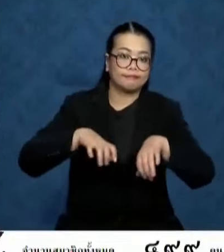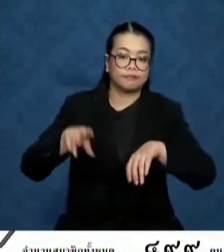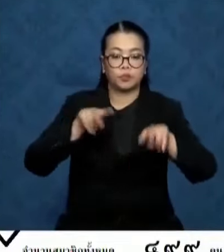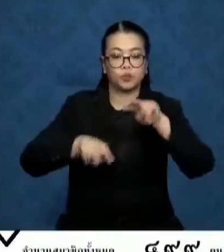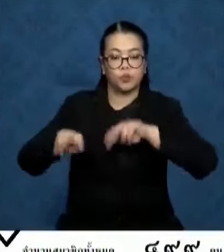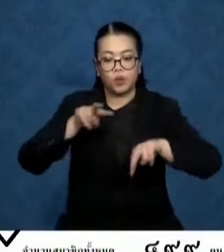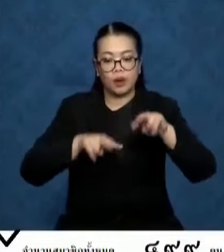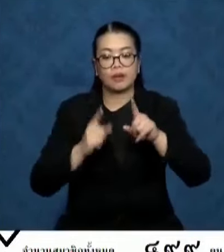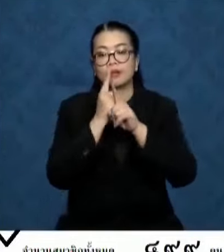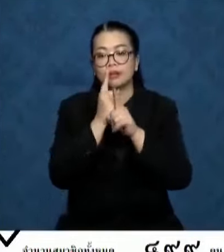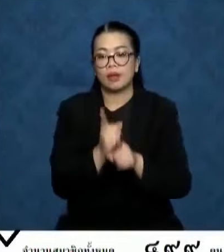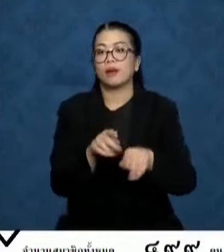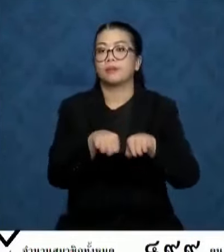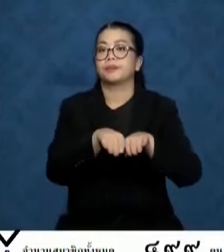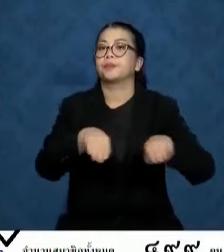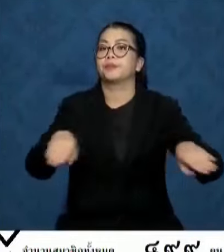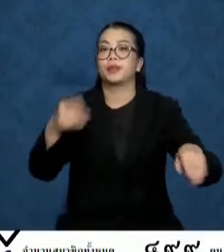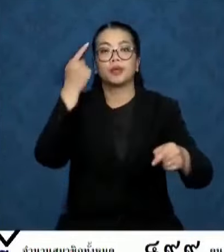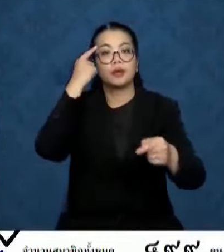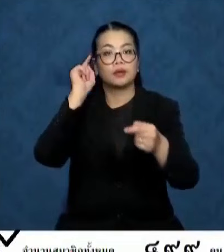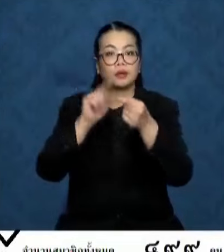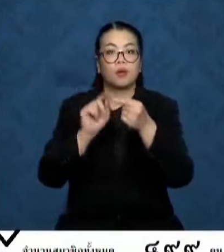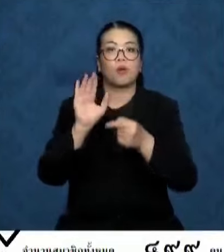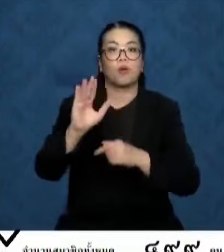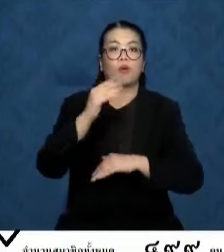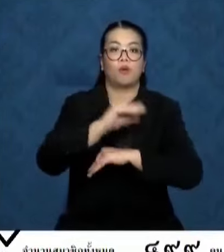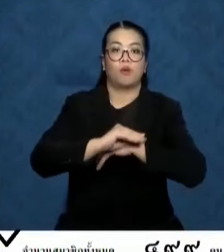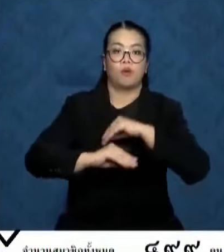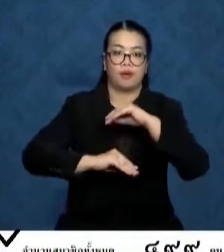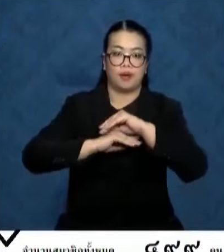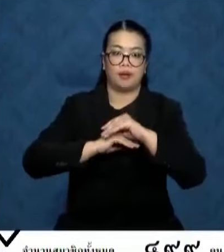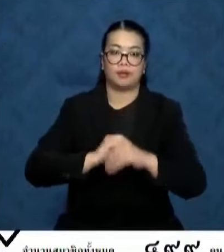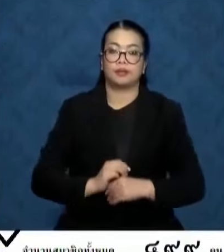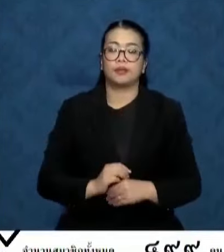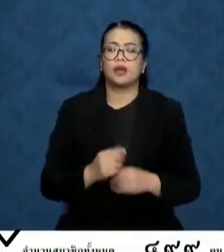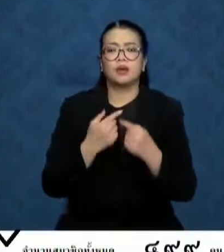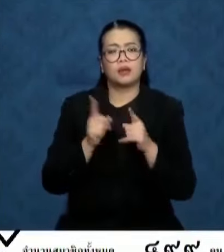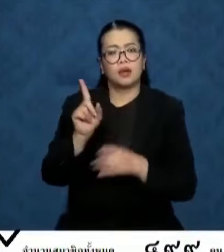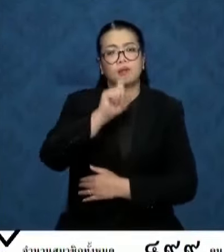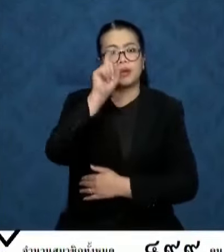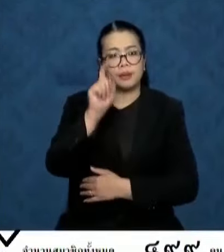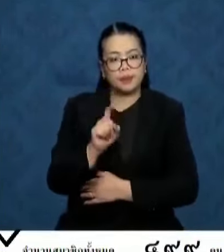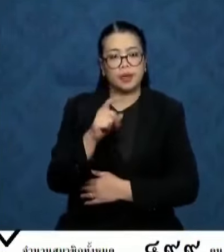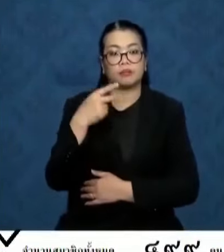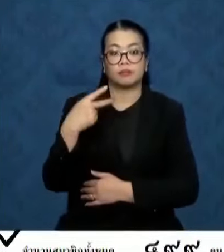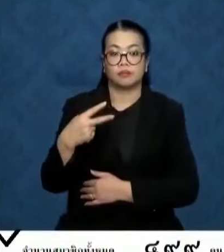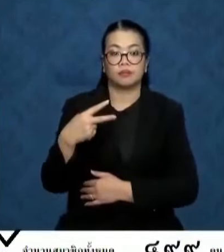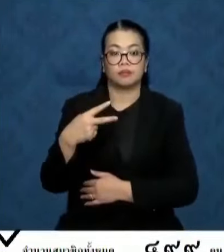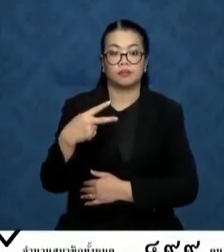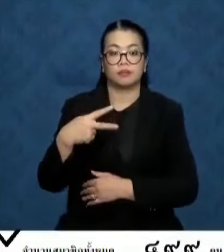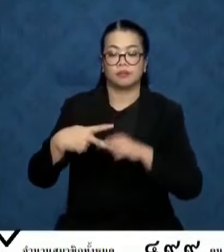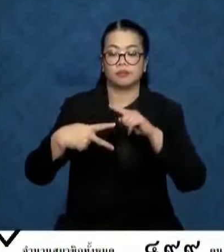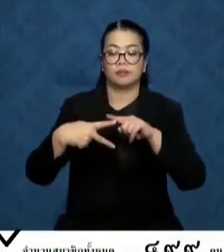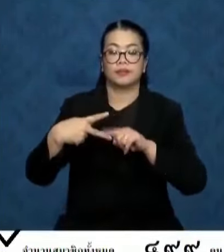ารให้เป็ไปตามวัสถุประสงคของโครงการแต่ผมมีคำถาม 2 ข้อครั